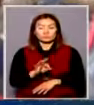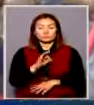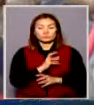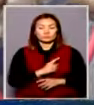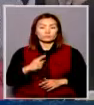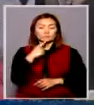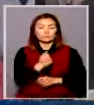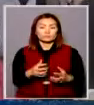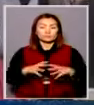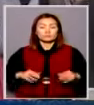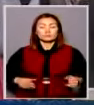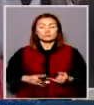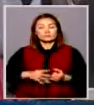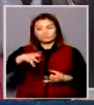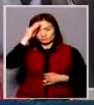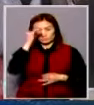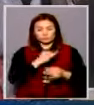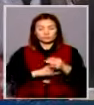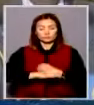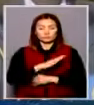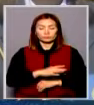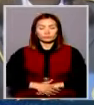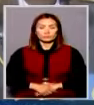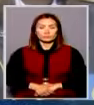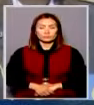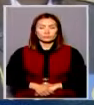отважных земляках обменялись мнениями и предложениями